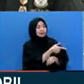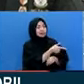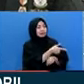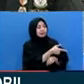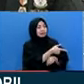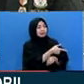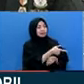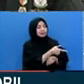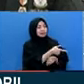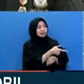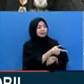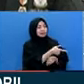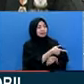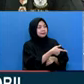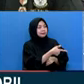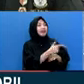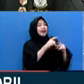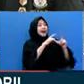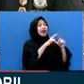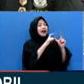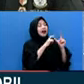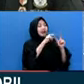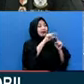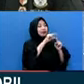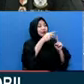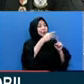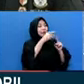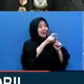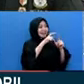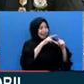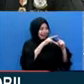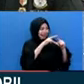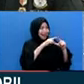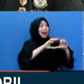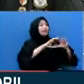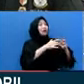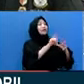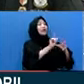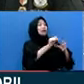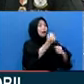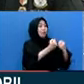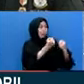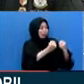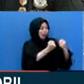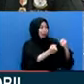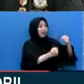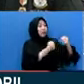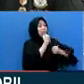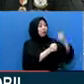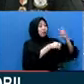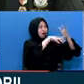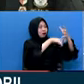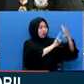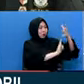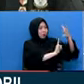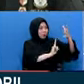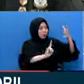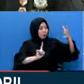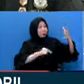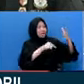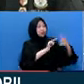di di bawah naungan asperda Kaltim ini untuk kebutuhan 17 Agustus saja atau selama proses